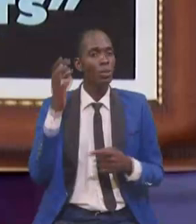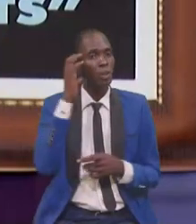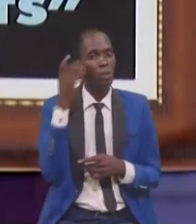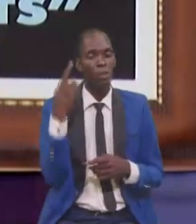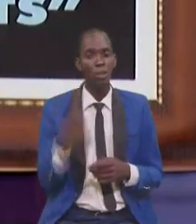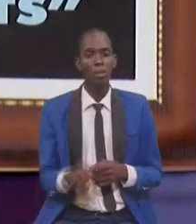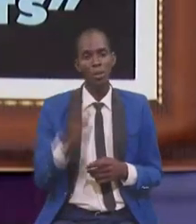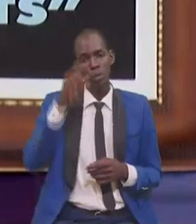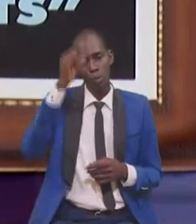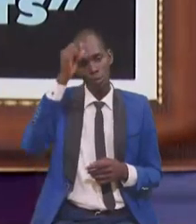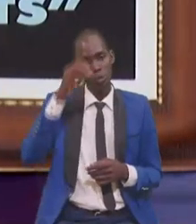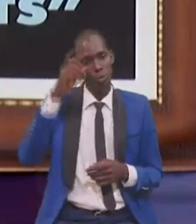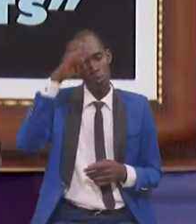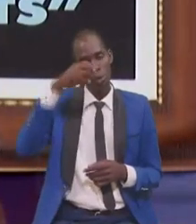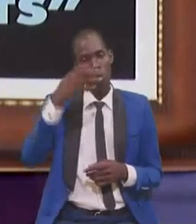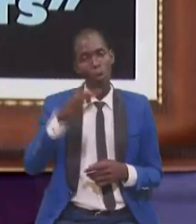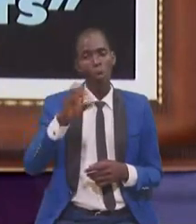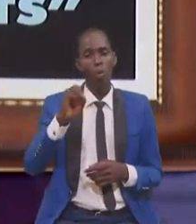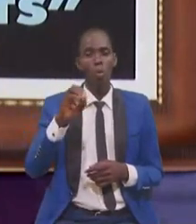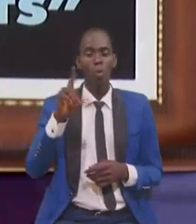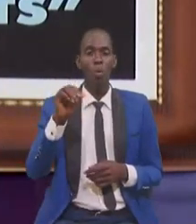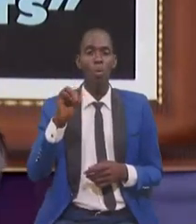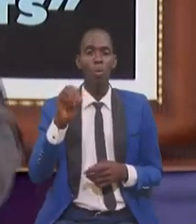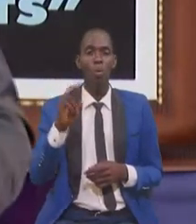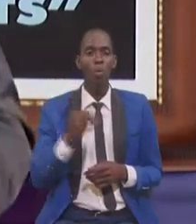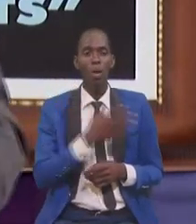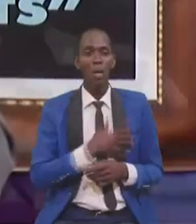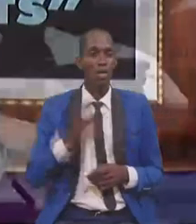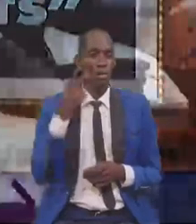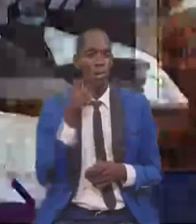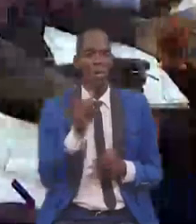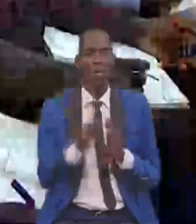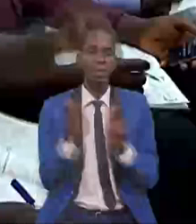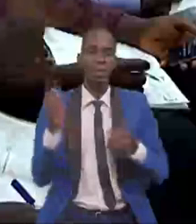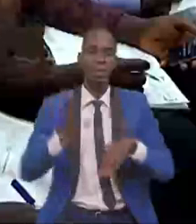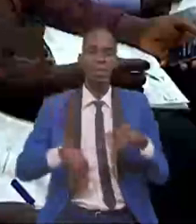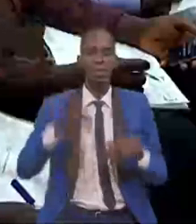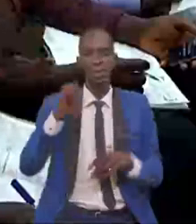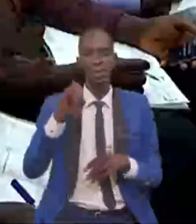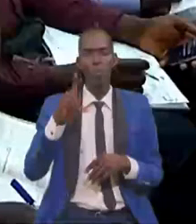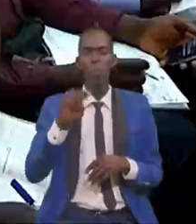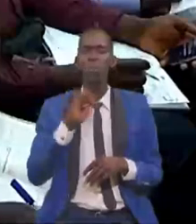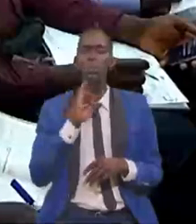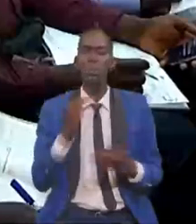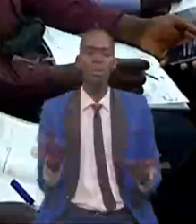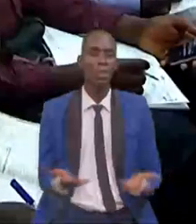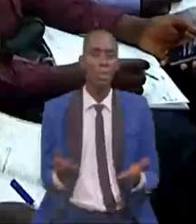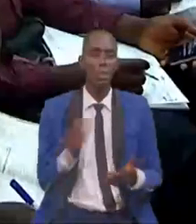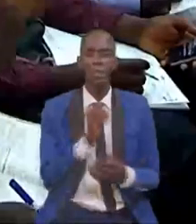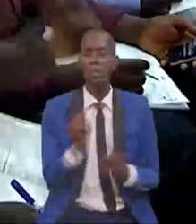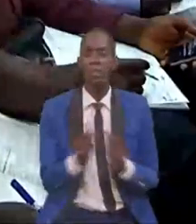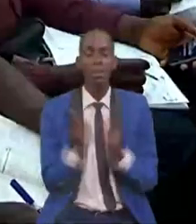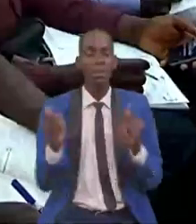la sagesse de Salomon. Et voici quelqu'un là-bas, dites-le-moi, il y a ici plus que